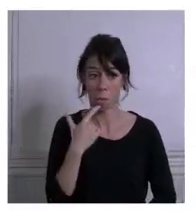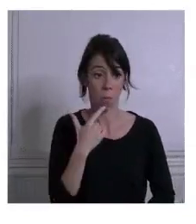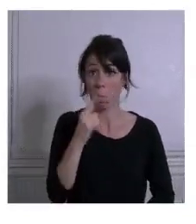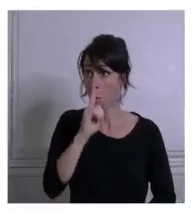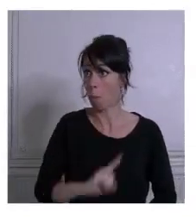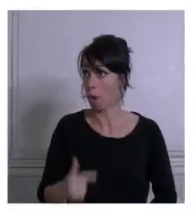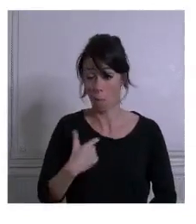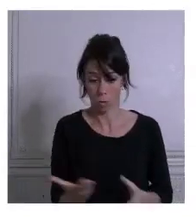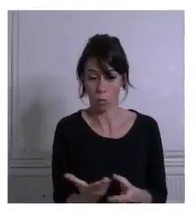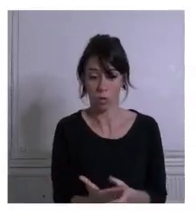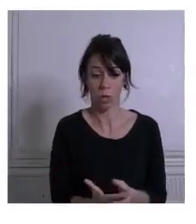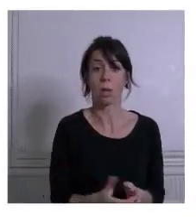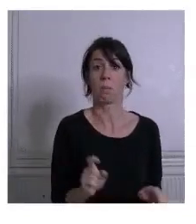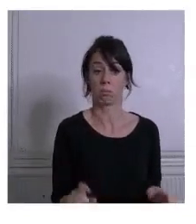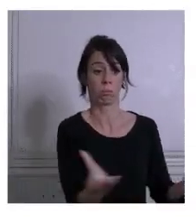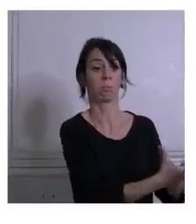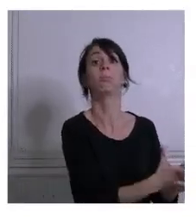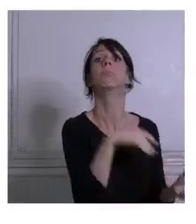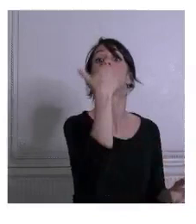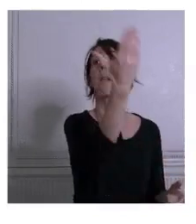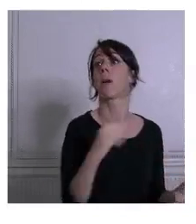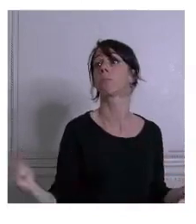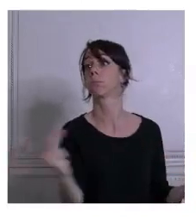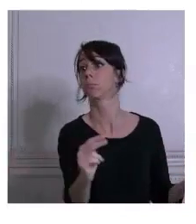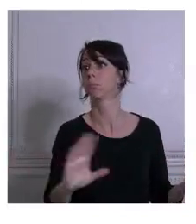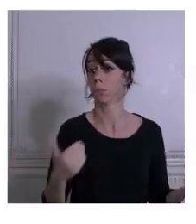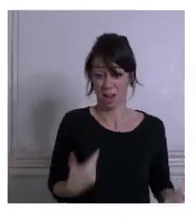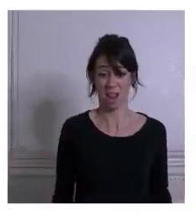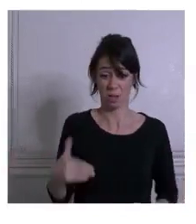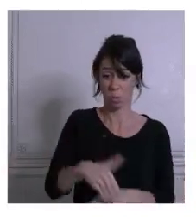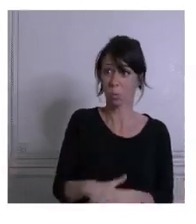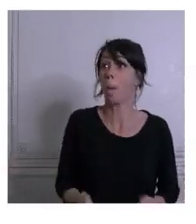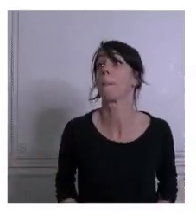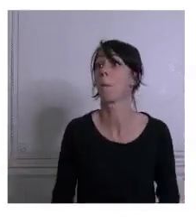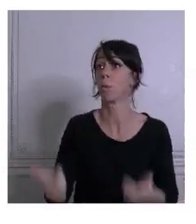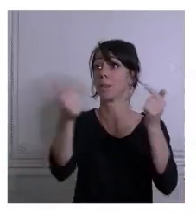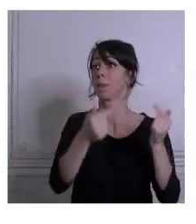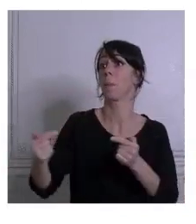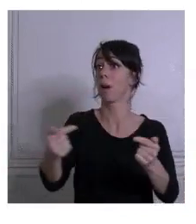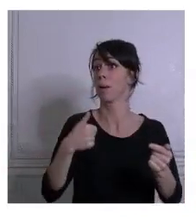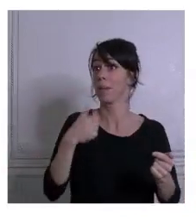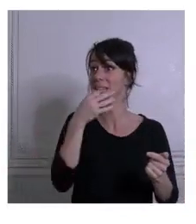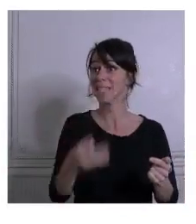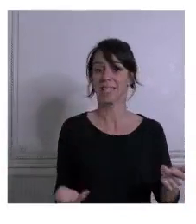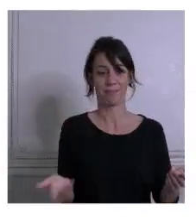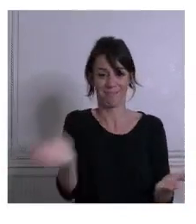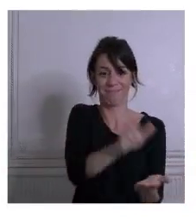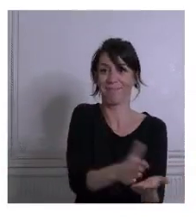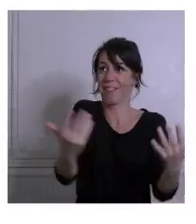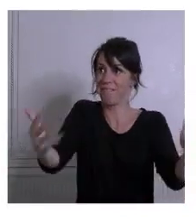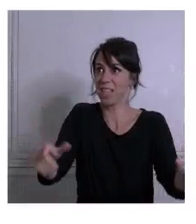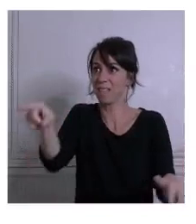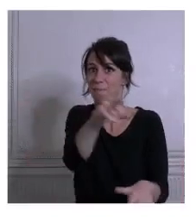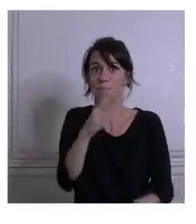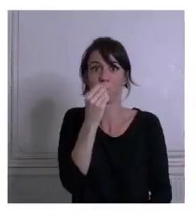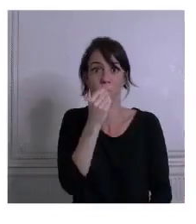Hein. Quand François Hollande a décidé à l'époque, avec Manuel Valls, d'enlever 3 millions d'euros de dotation aux collectivités, je crois que vous en étiez d'ailleurs plein à l'époque,